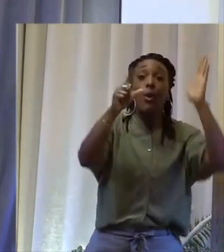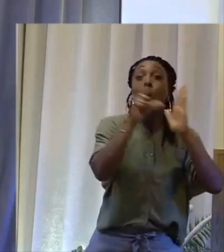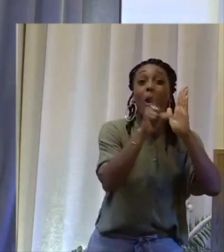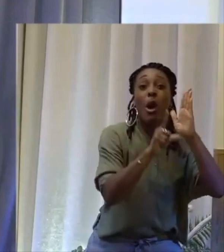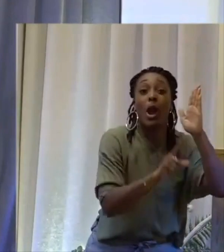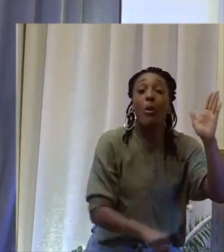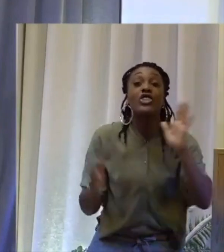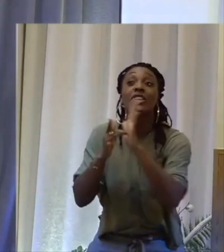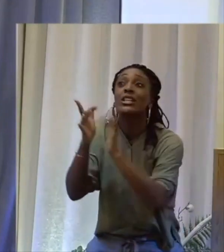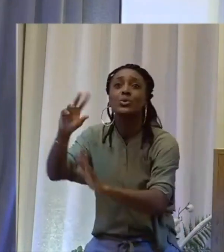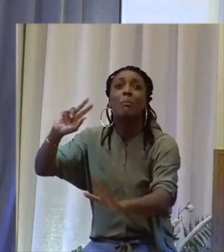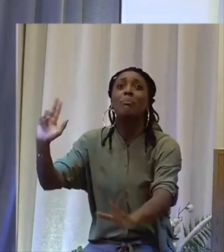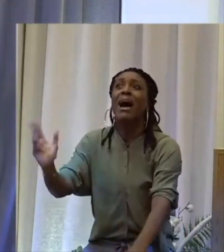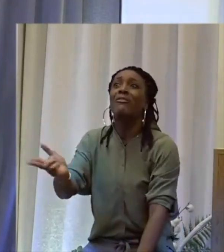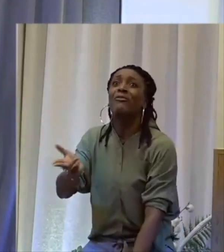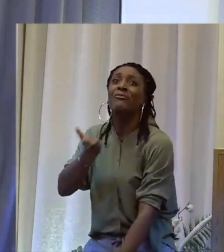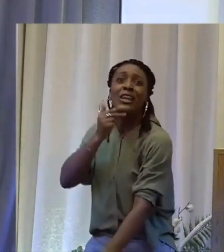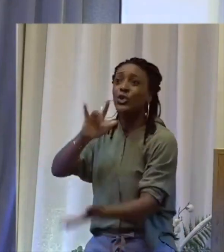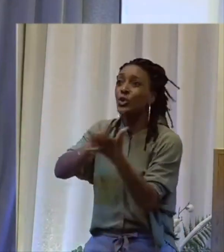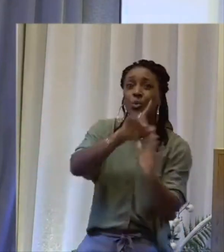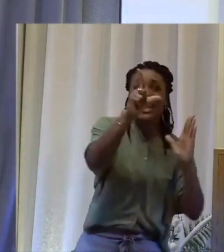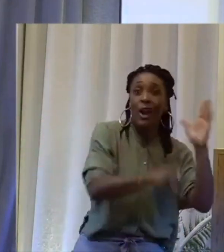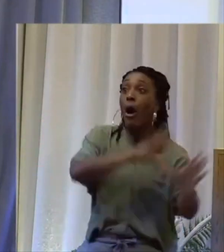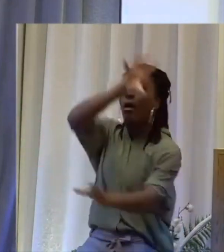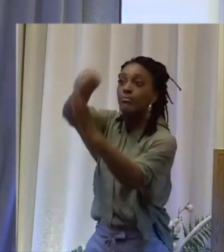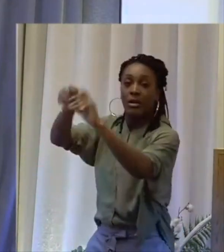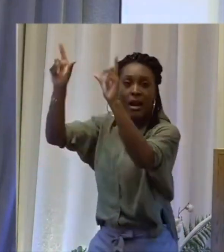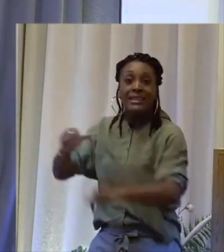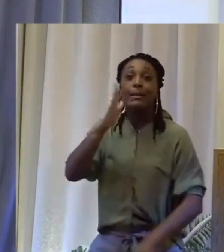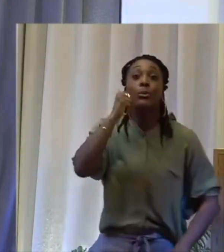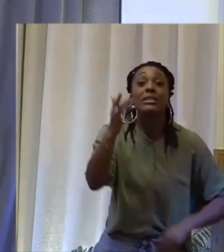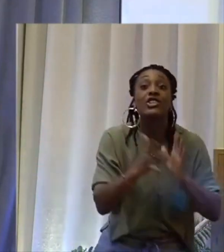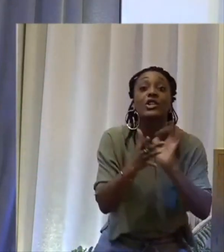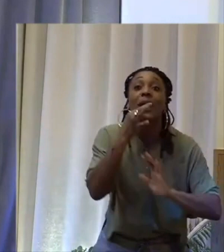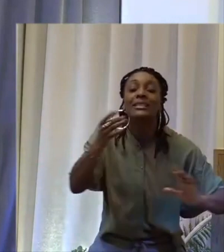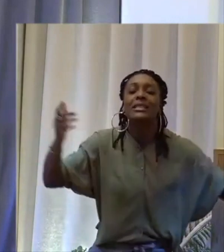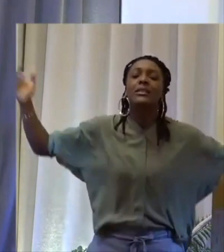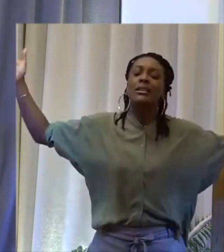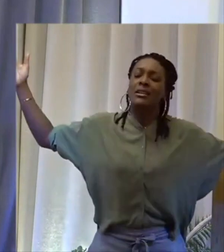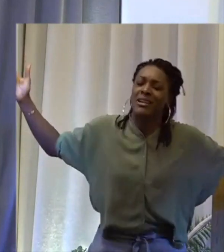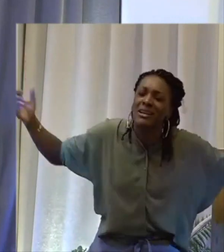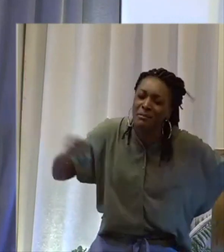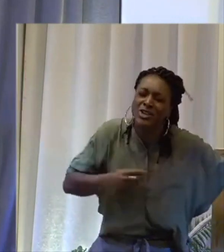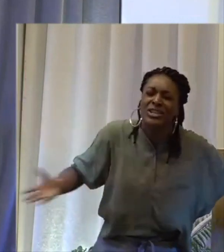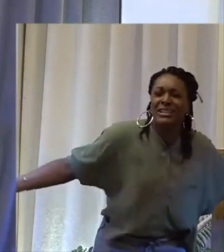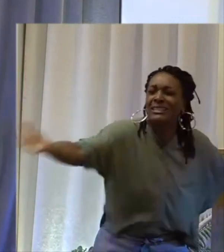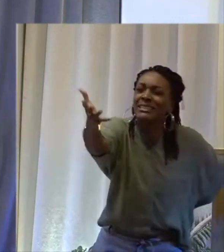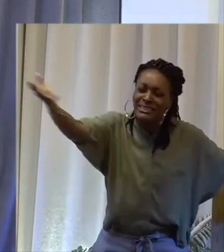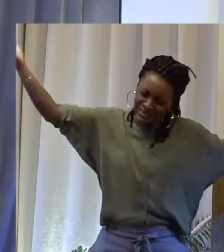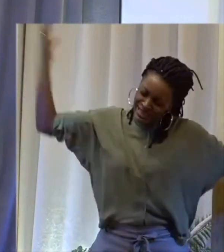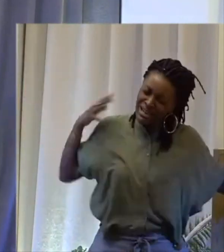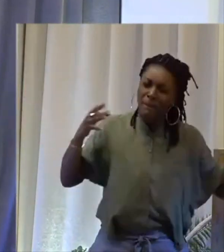accompli. Sur la croix, c'est pour ça qu'il s'est exprimé en disant « Tout est accompli ». J'ai pris sur moi vos péchés, j'ai pris sur moi